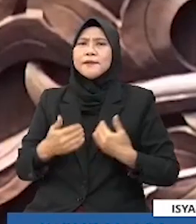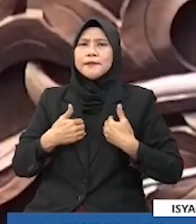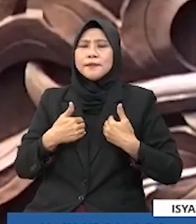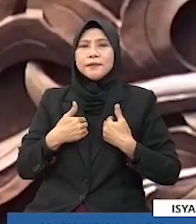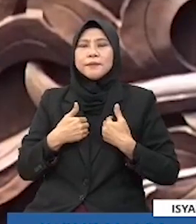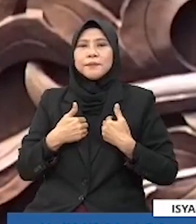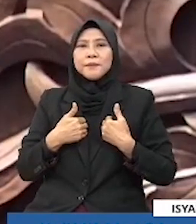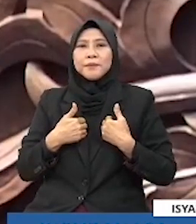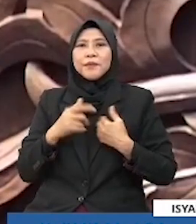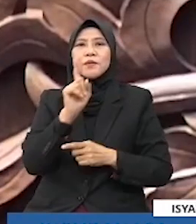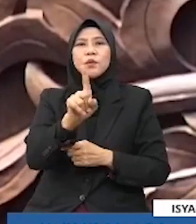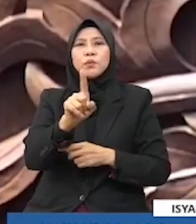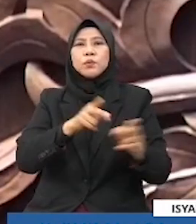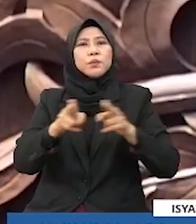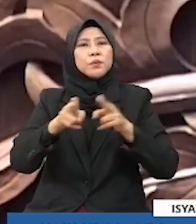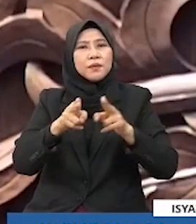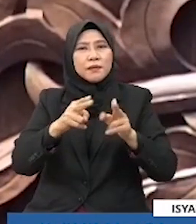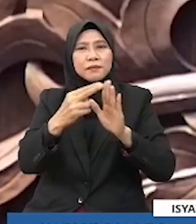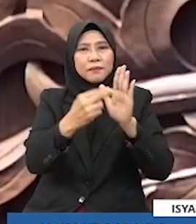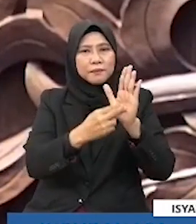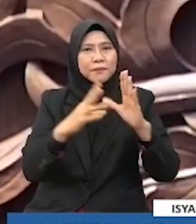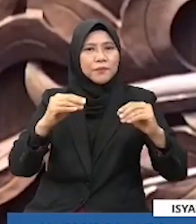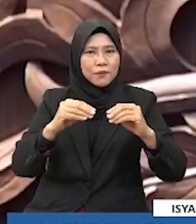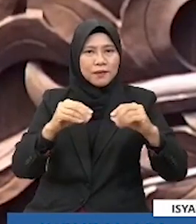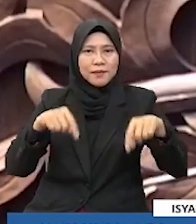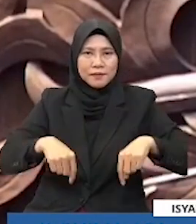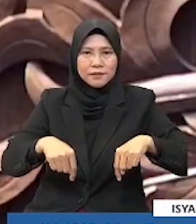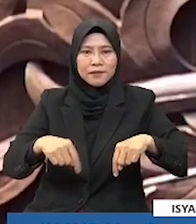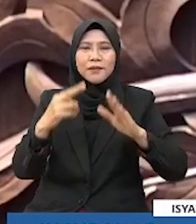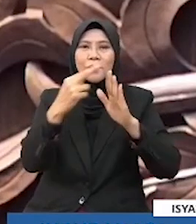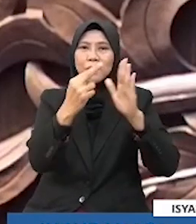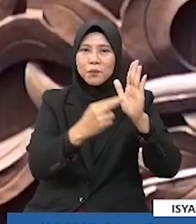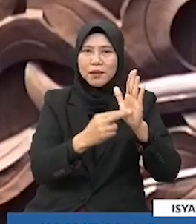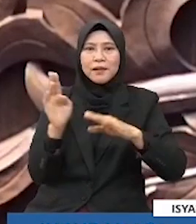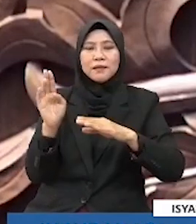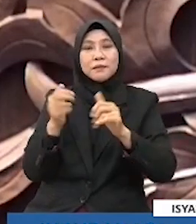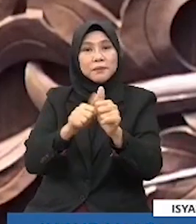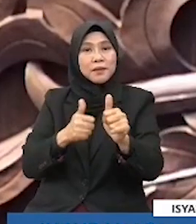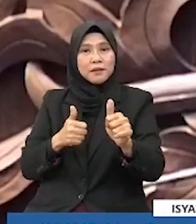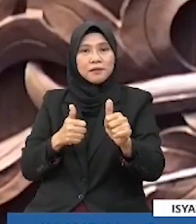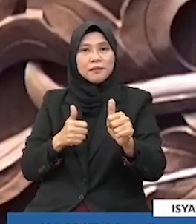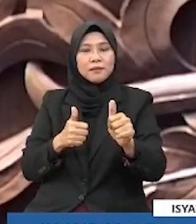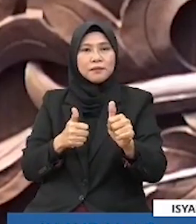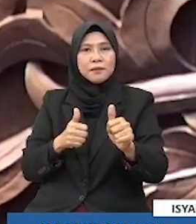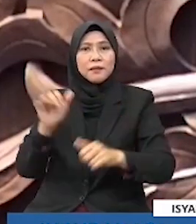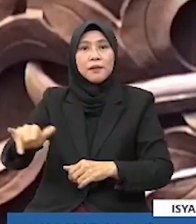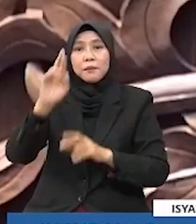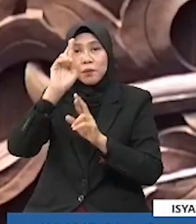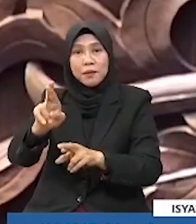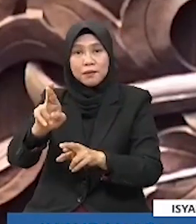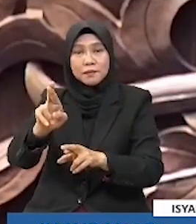cuma ada satu urusan saja mengikuti aturan urusanmu Syahrini itu orang undang-undang pencegahan sangat